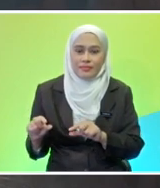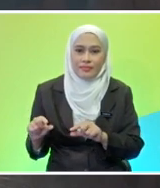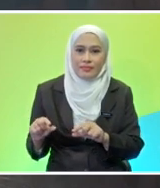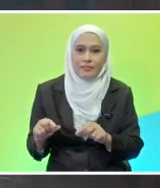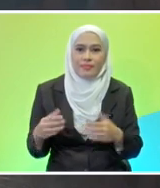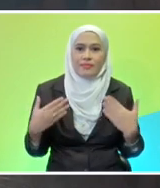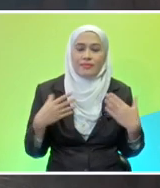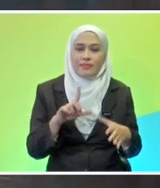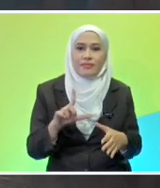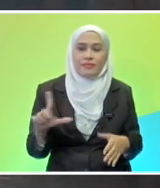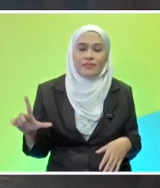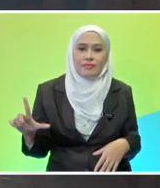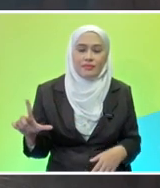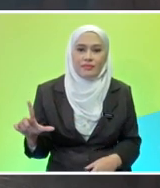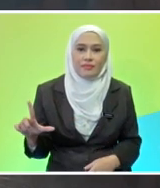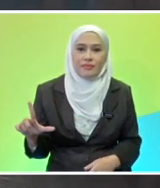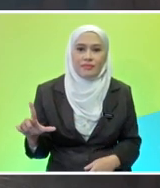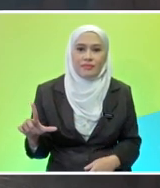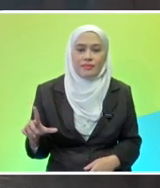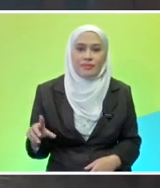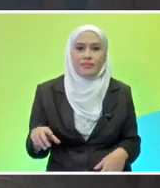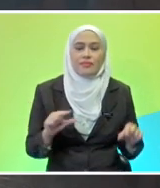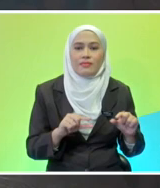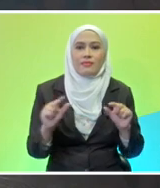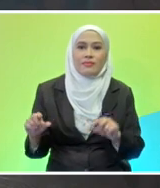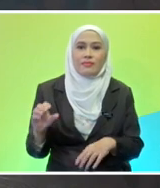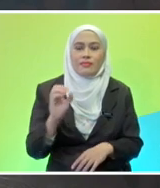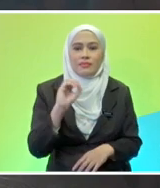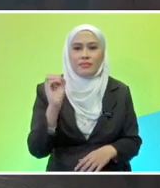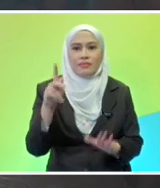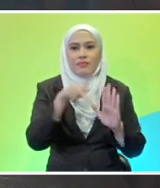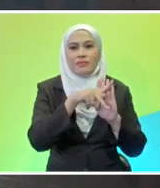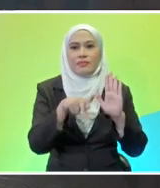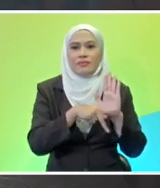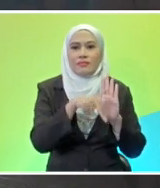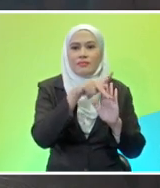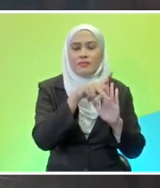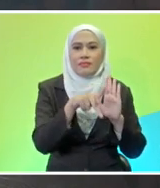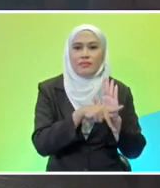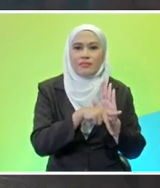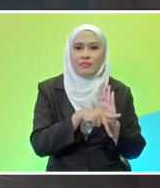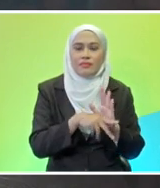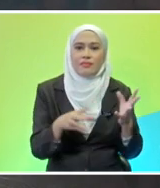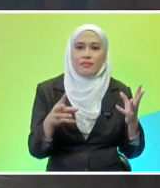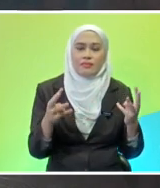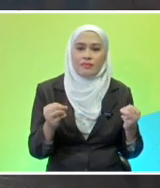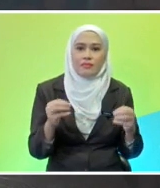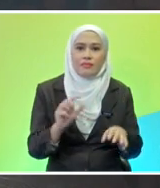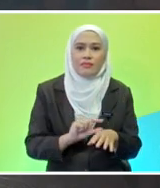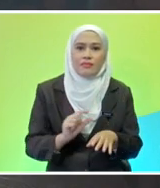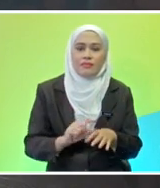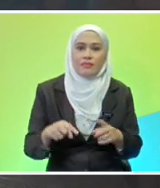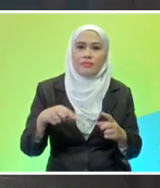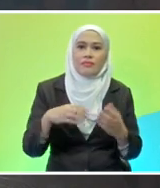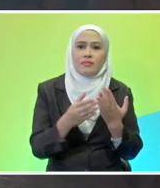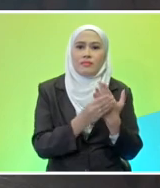yang tidak ada peraturan-peraturan tertentu. Bermakna kita kalau kita nak guna tangan ke kiri boleh, tangan ke kanan,